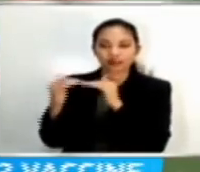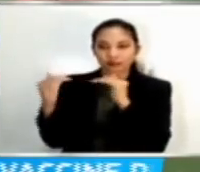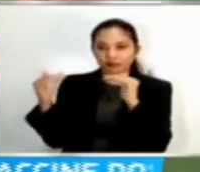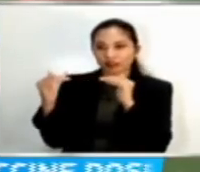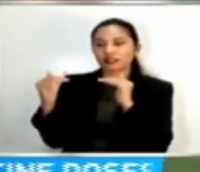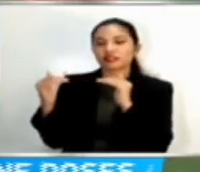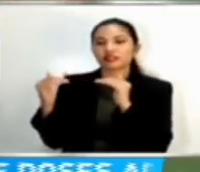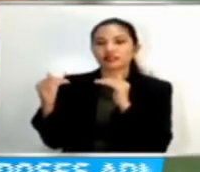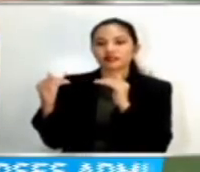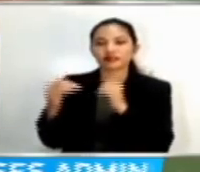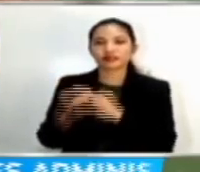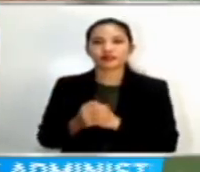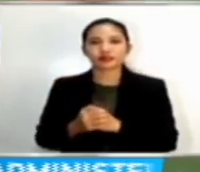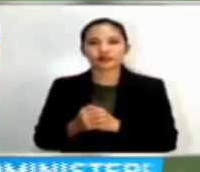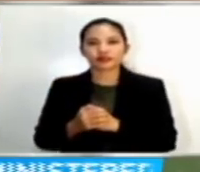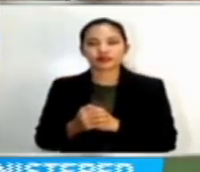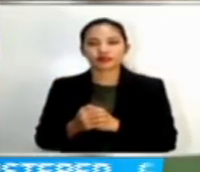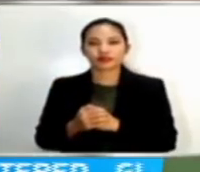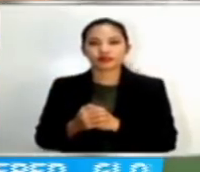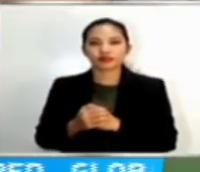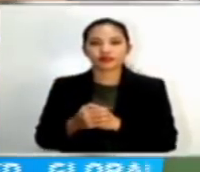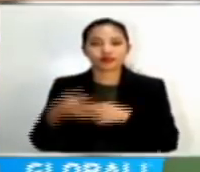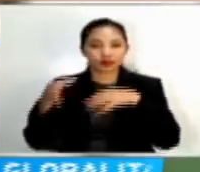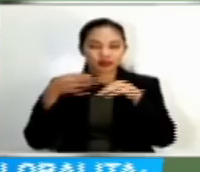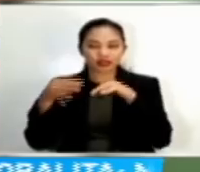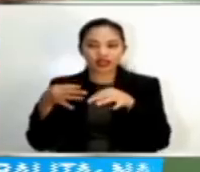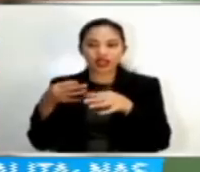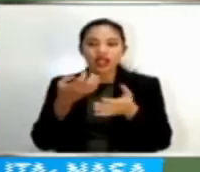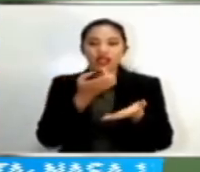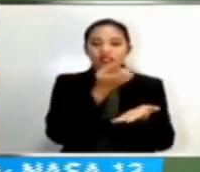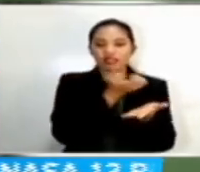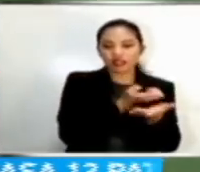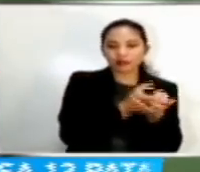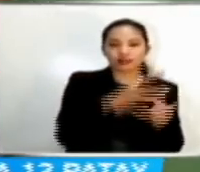economic impact similar sa risk assessment. So ang